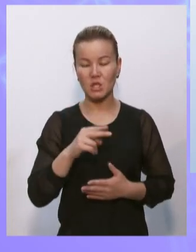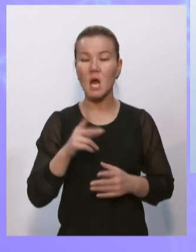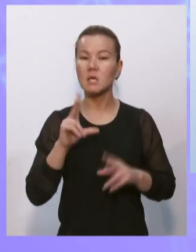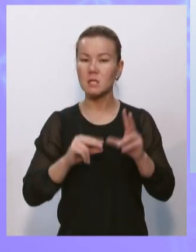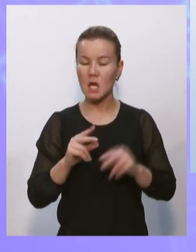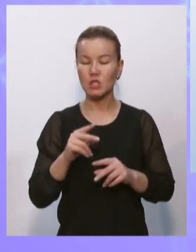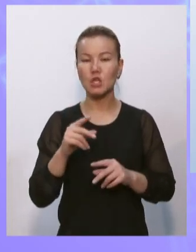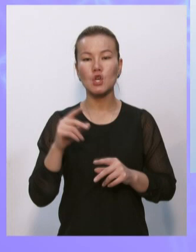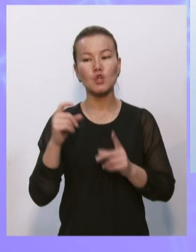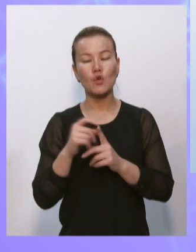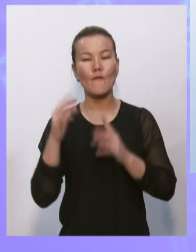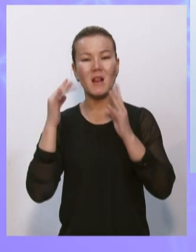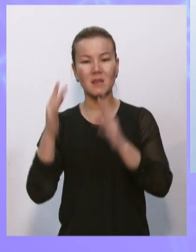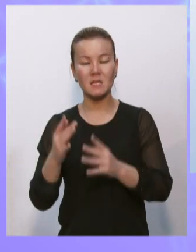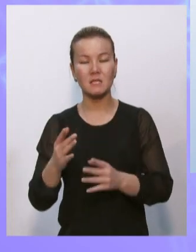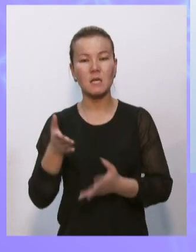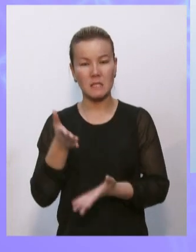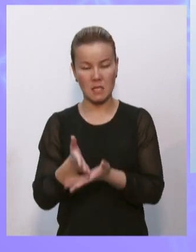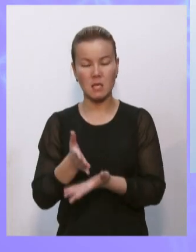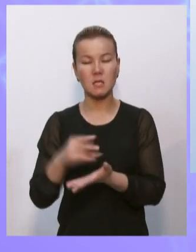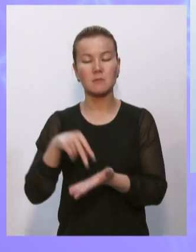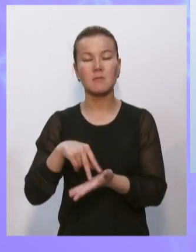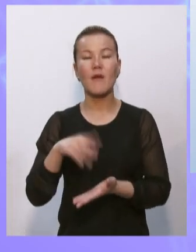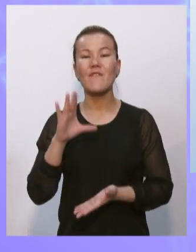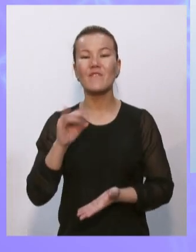и слово «лес» стоит в винительном падеже.